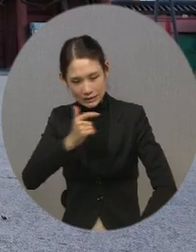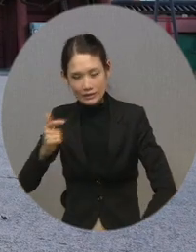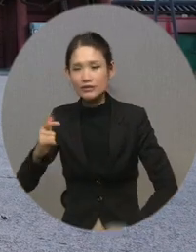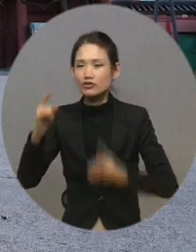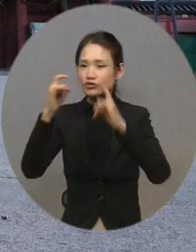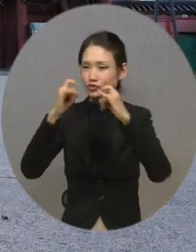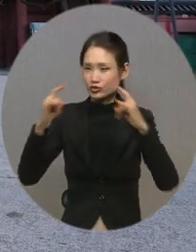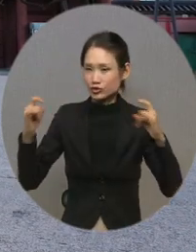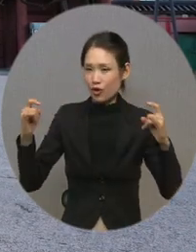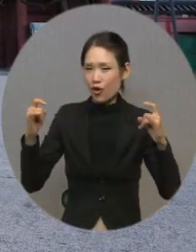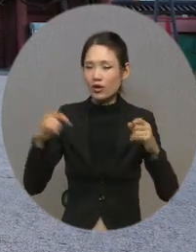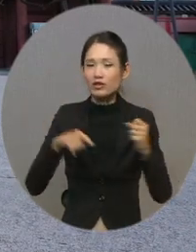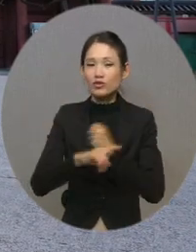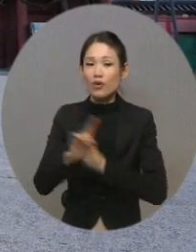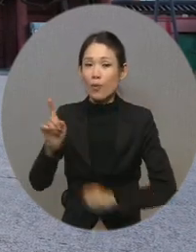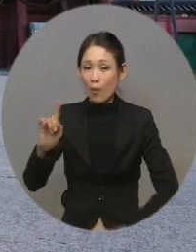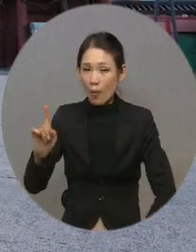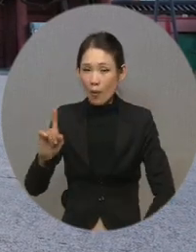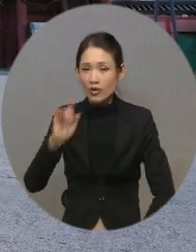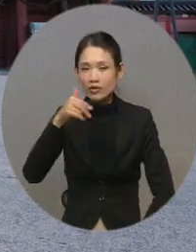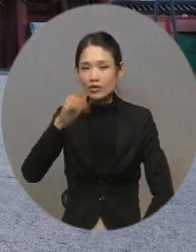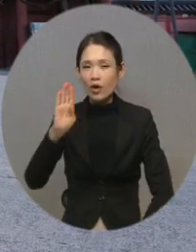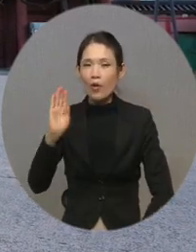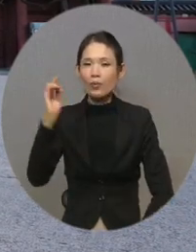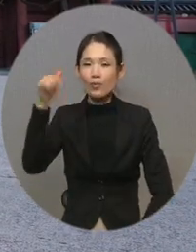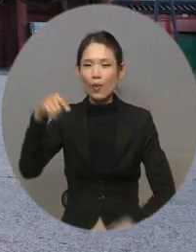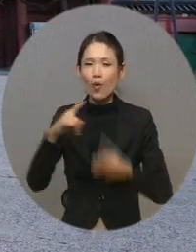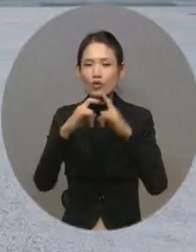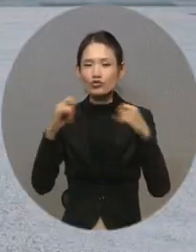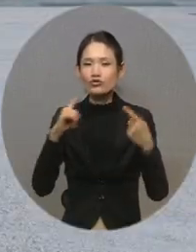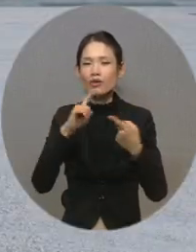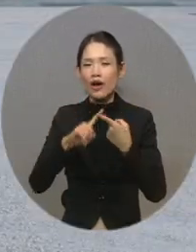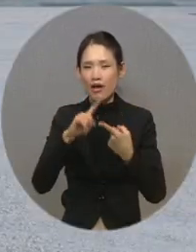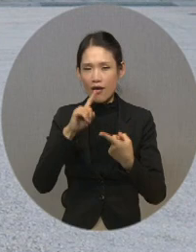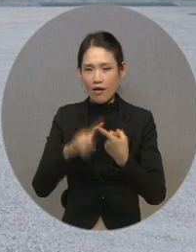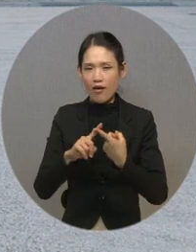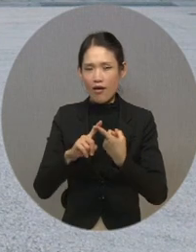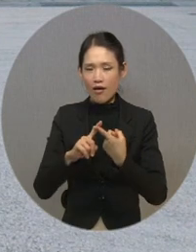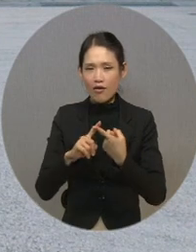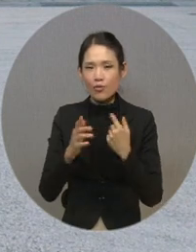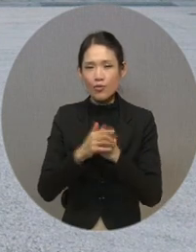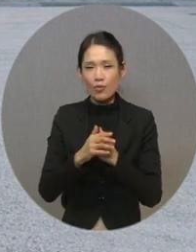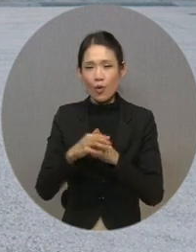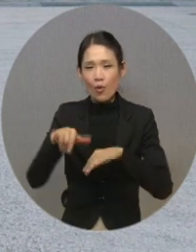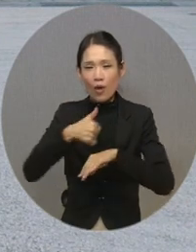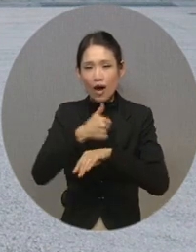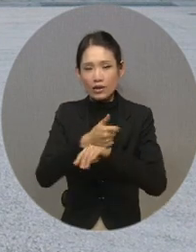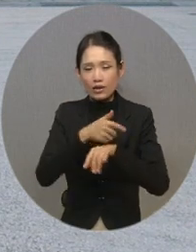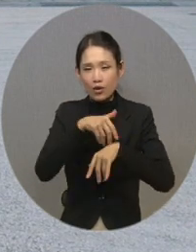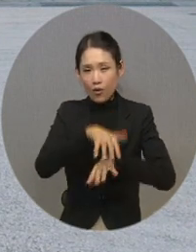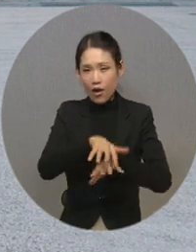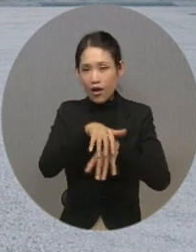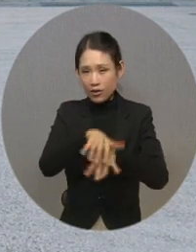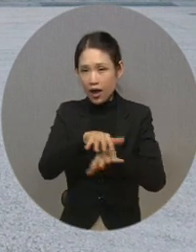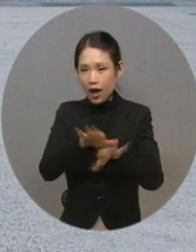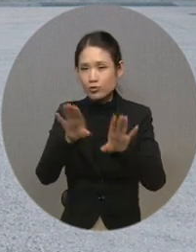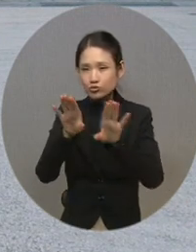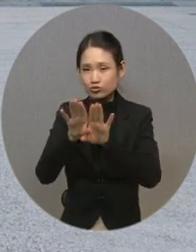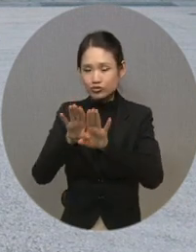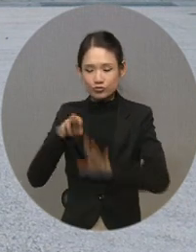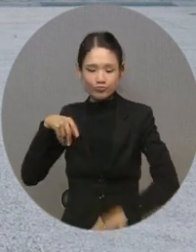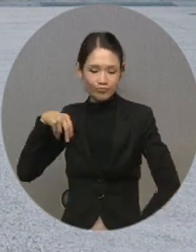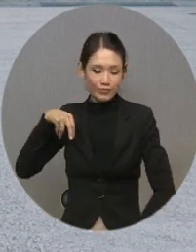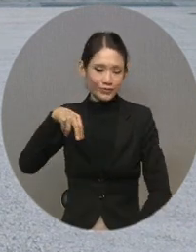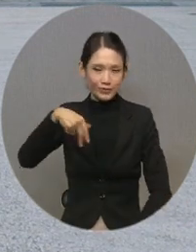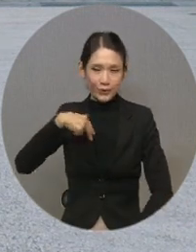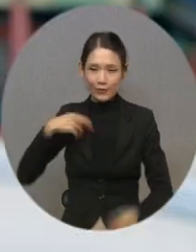이유는 이 창덕궁이 경복궁 못지않은 입지를 가졌기 때문인데요. 왕이 행차한다는 문을 지나오니까 괜히 어깨가 으쓱해지는